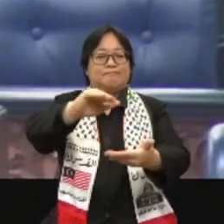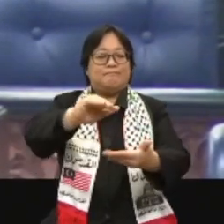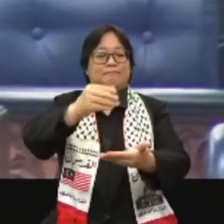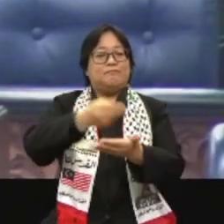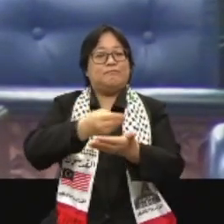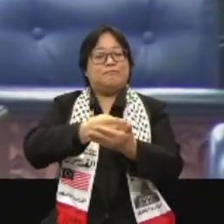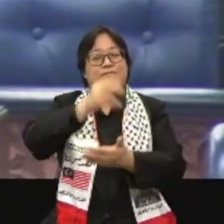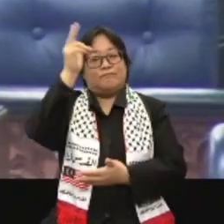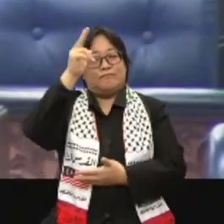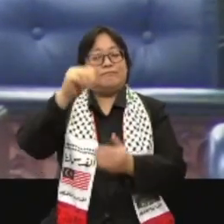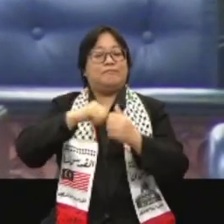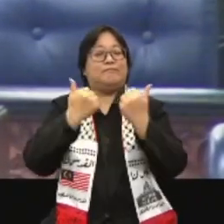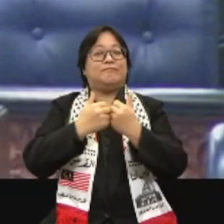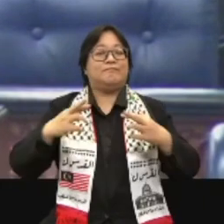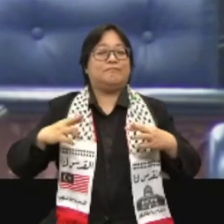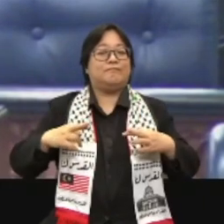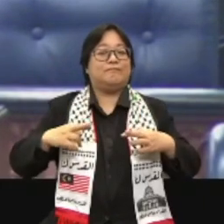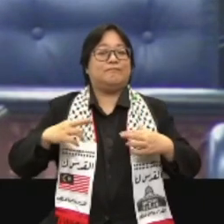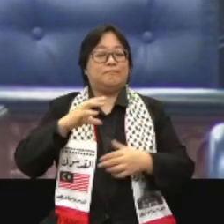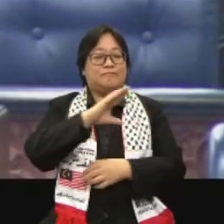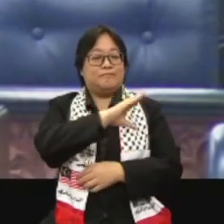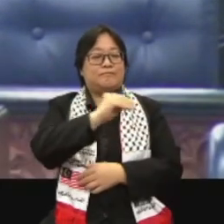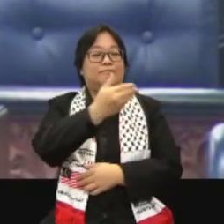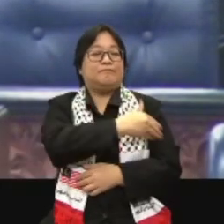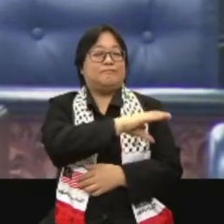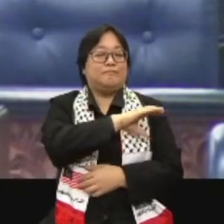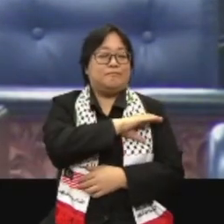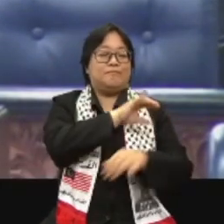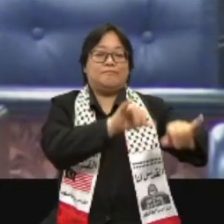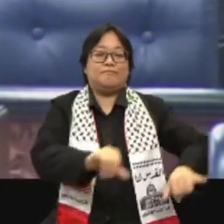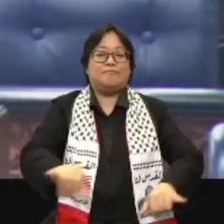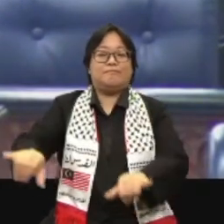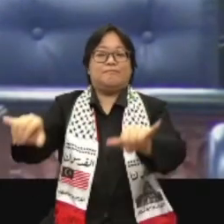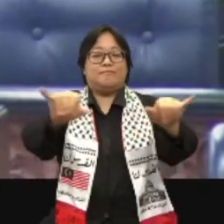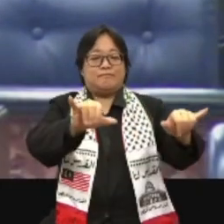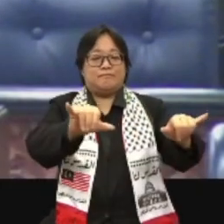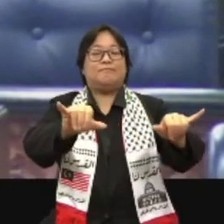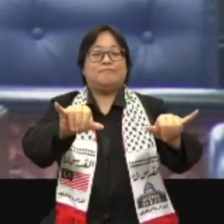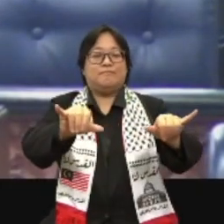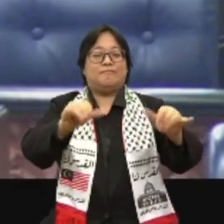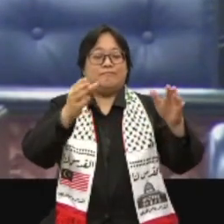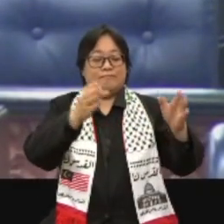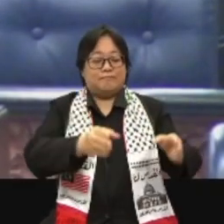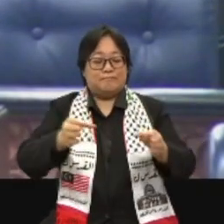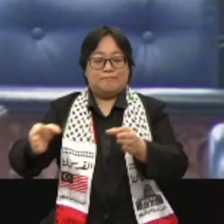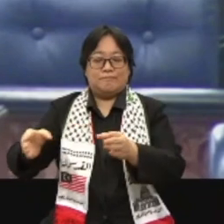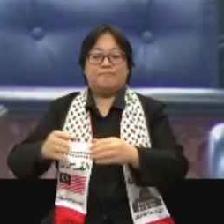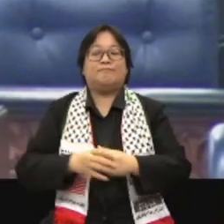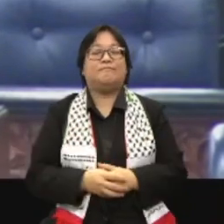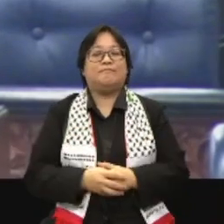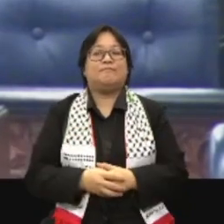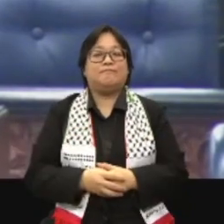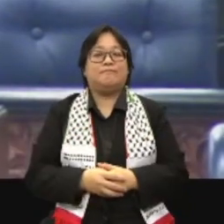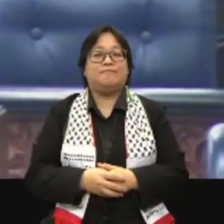kerajaan kepada persatuan pesara Polis dan bekas polis supaya dapat diselaraskan dengan lebih teratur dan